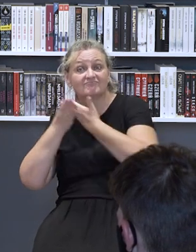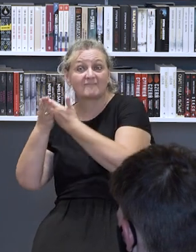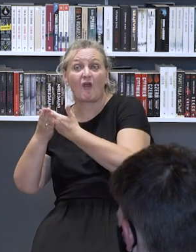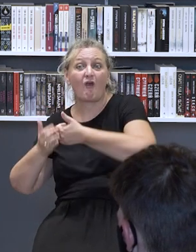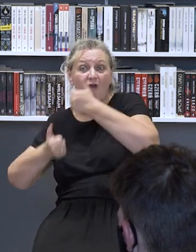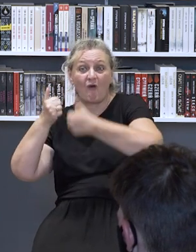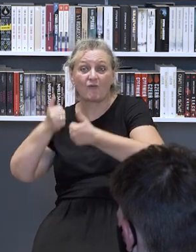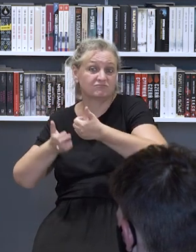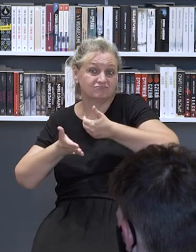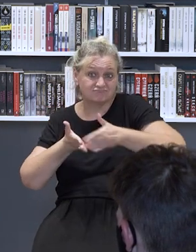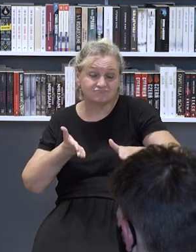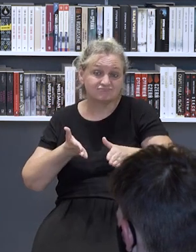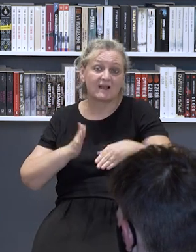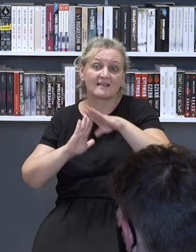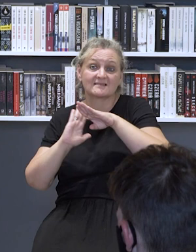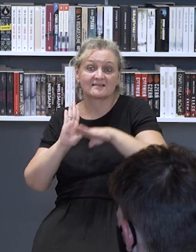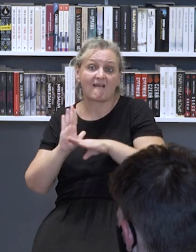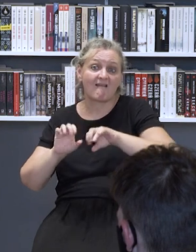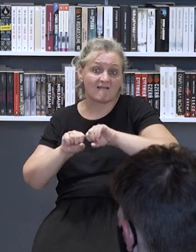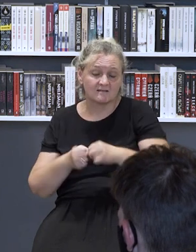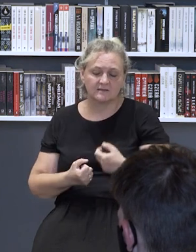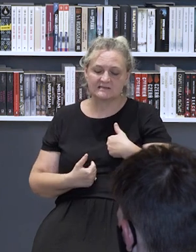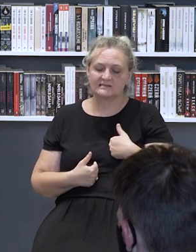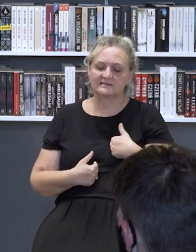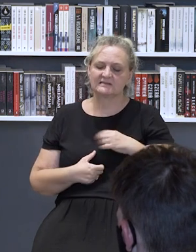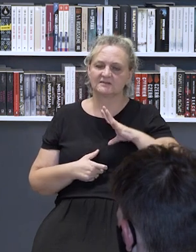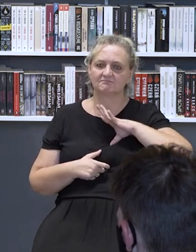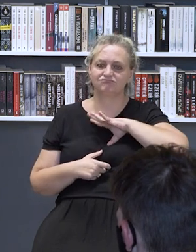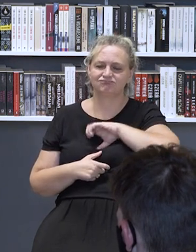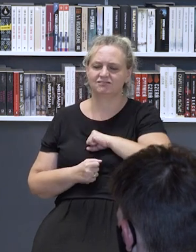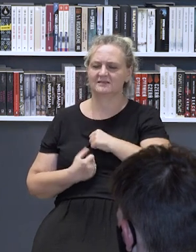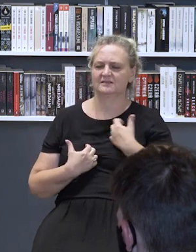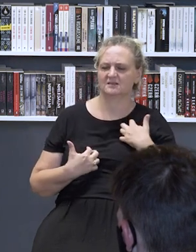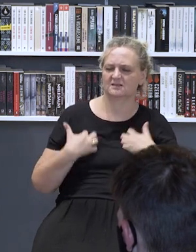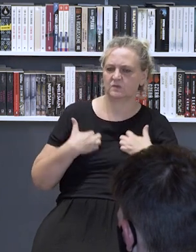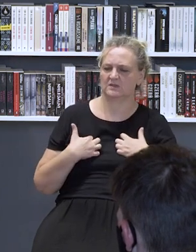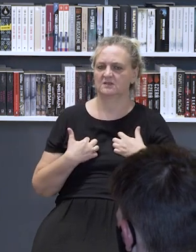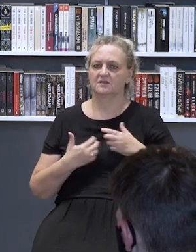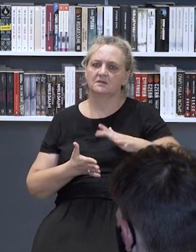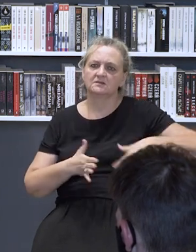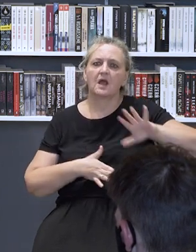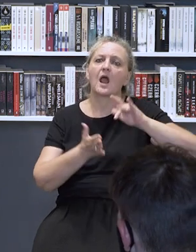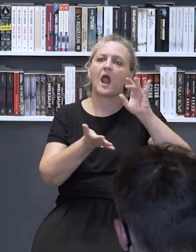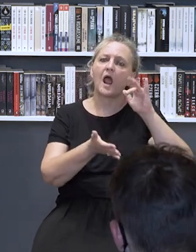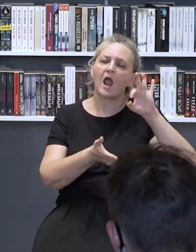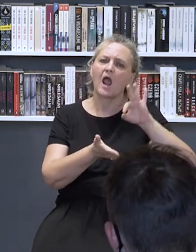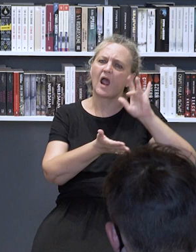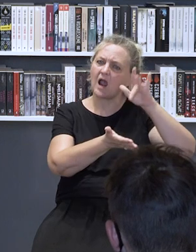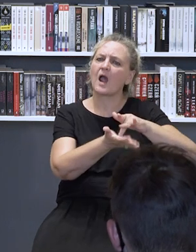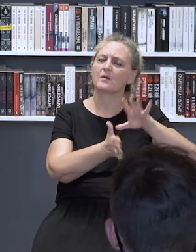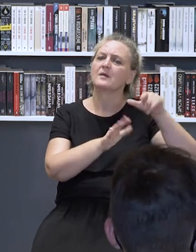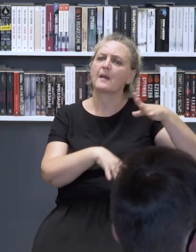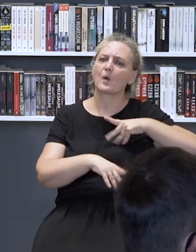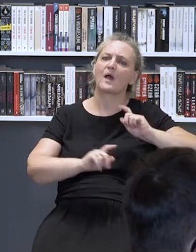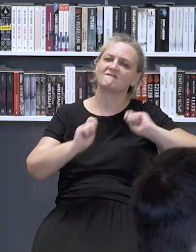konkursie, musiałam sobie poradzić. Nie? I taka sfrustrowana, zła, chodziłam po Augustowie, bo akurat wtedy byłam na wakacjach w Augustowie